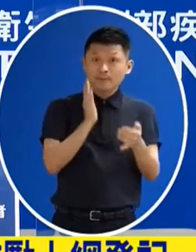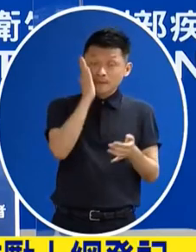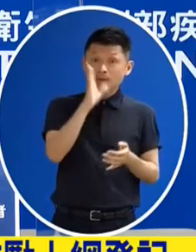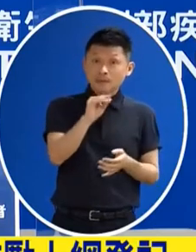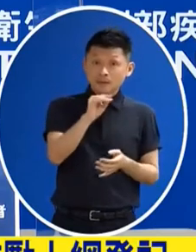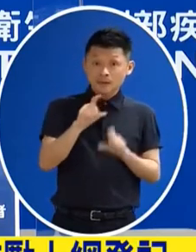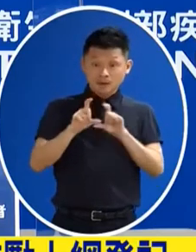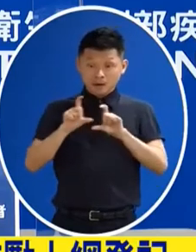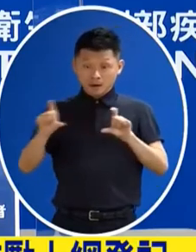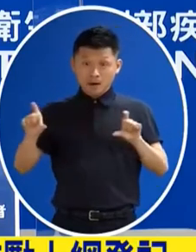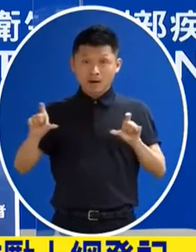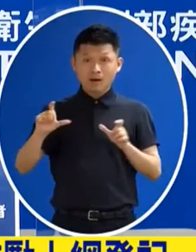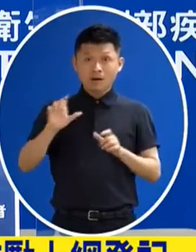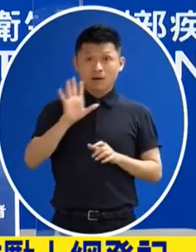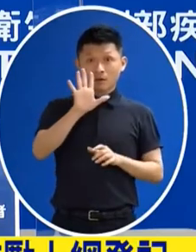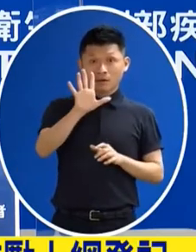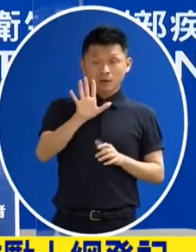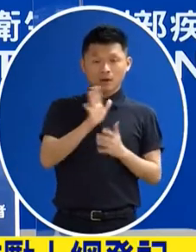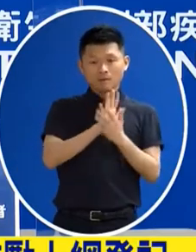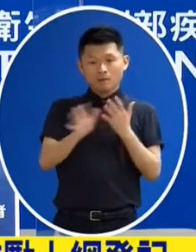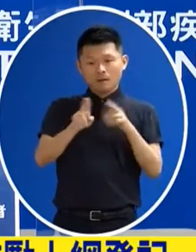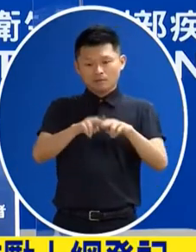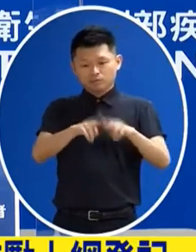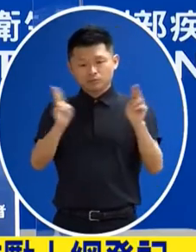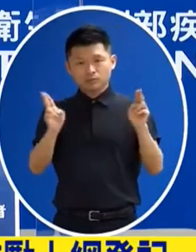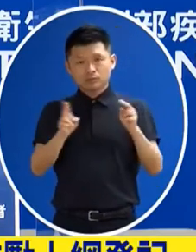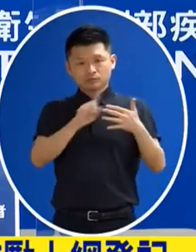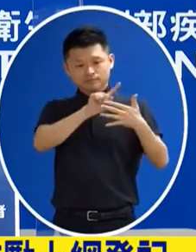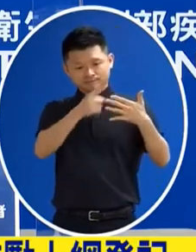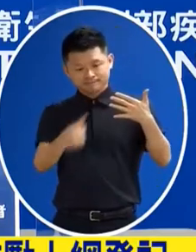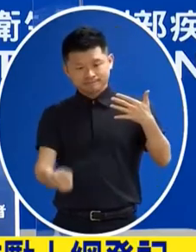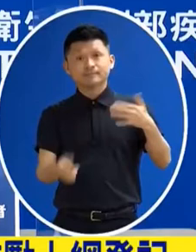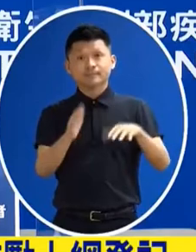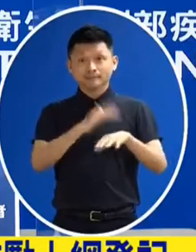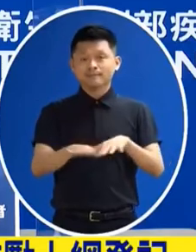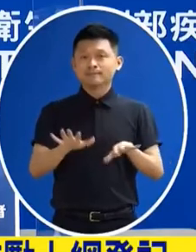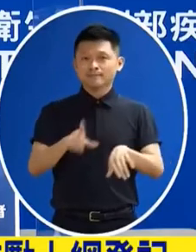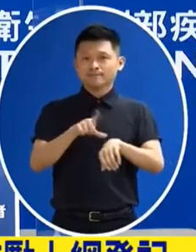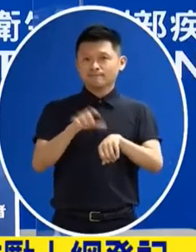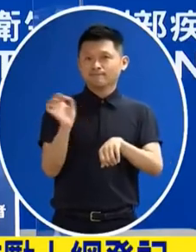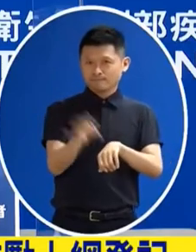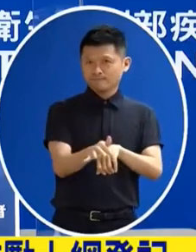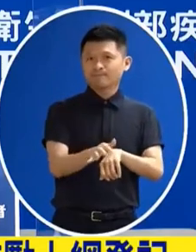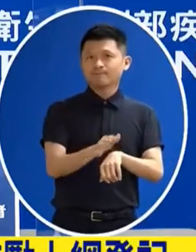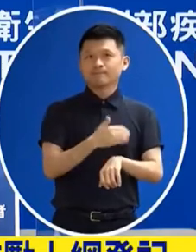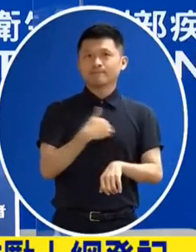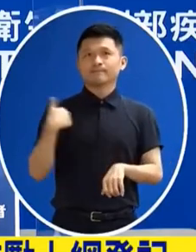们就尽快的再往下面的这年龄开。好，现在的速度会比较快一点。